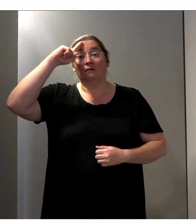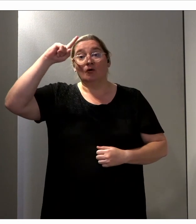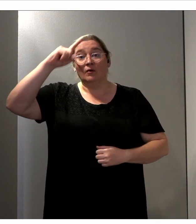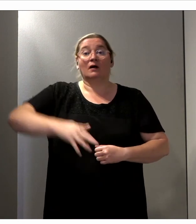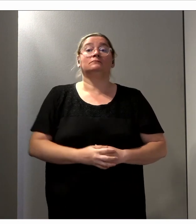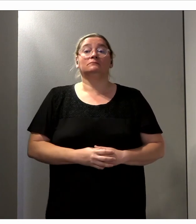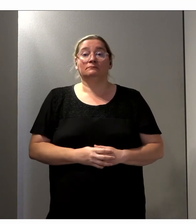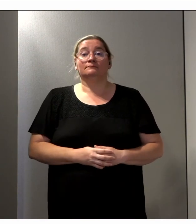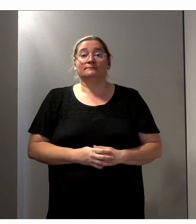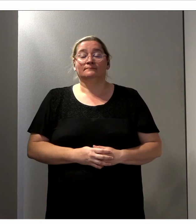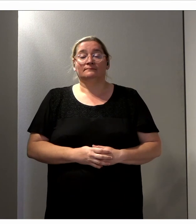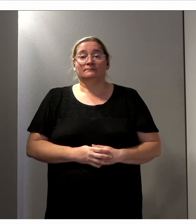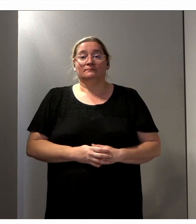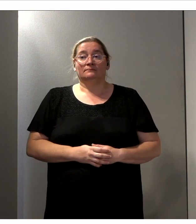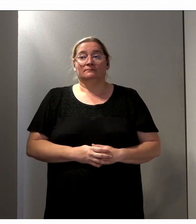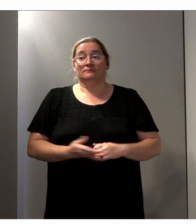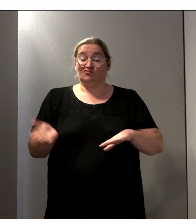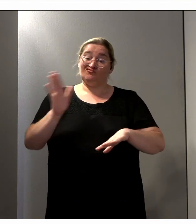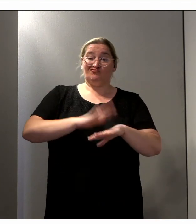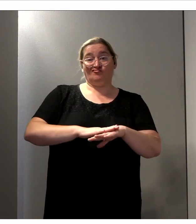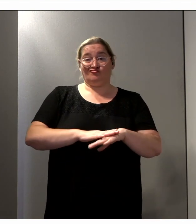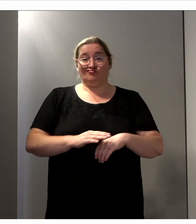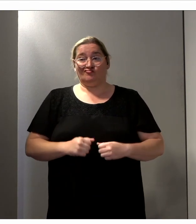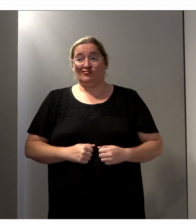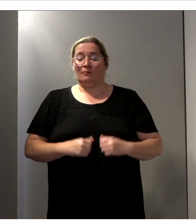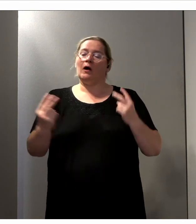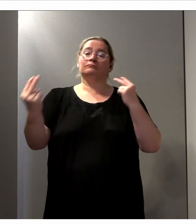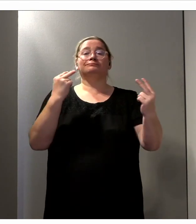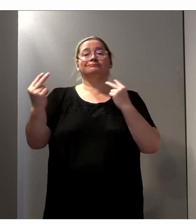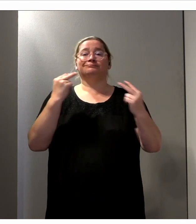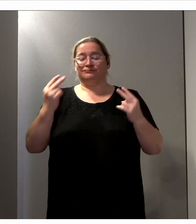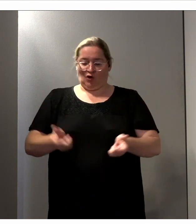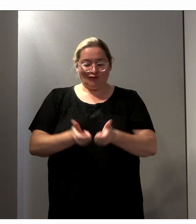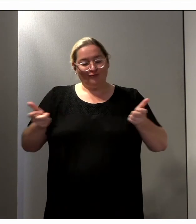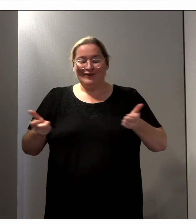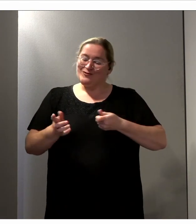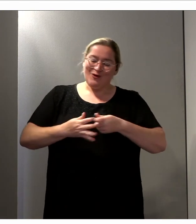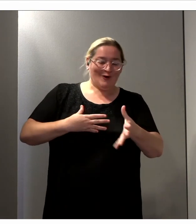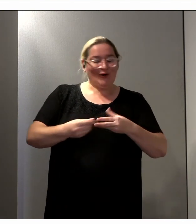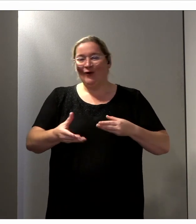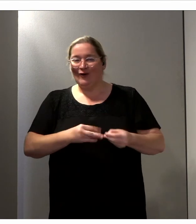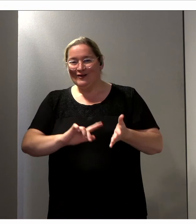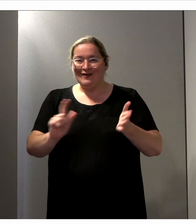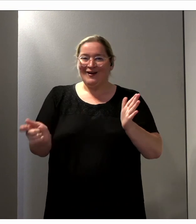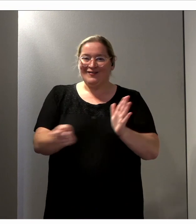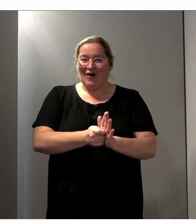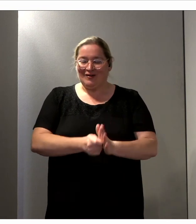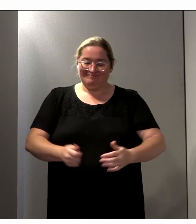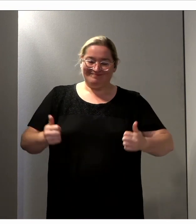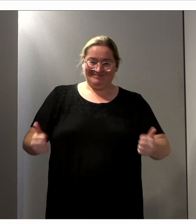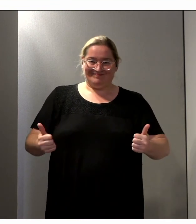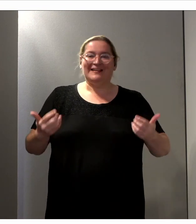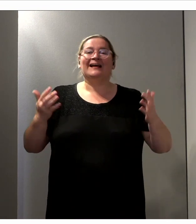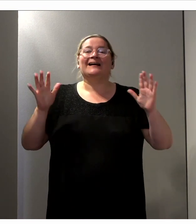Je mène... En fait, j'ai l'air comme ça, entrepreneureuse et en pleine forme. Mais là, je reprends